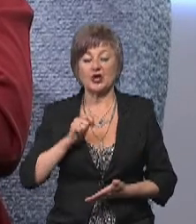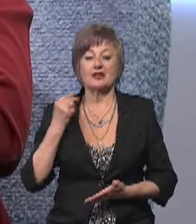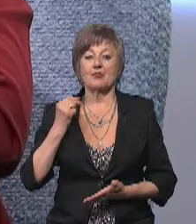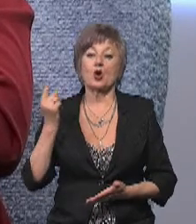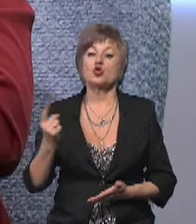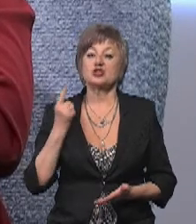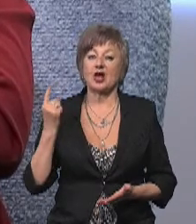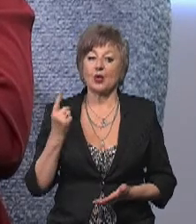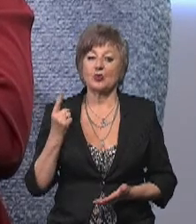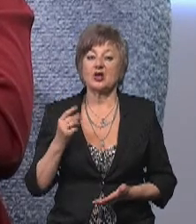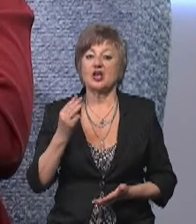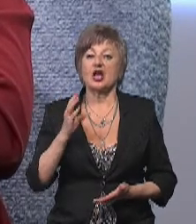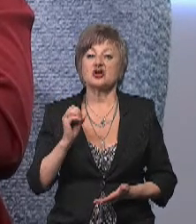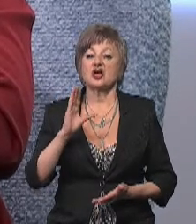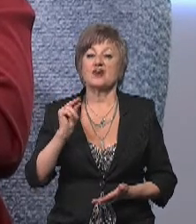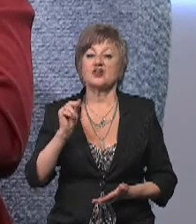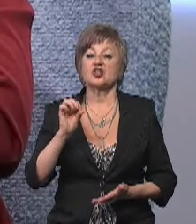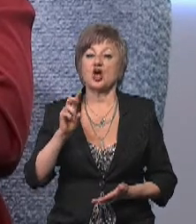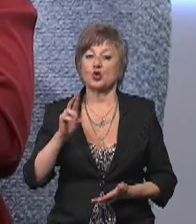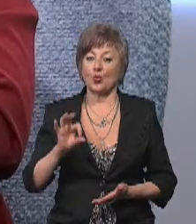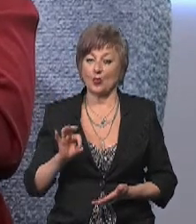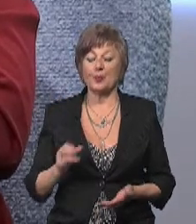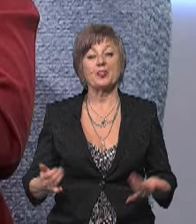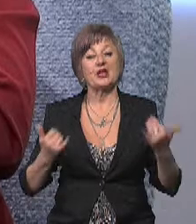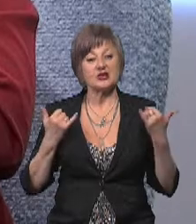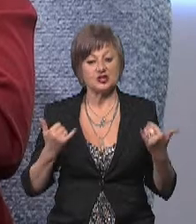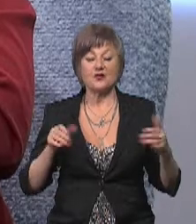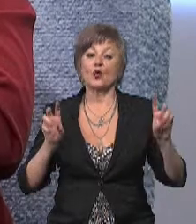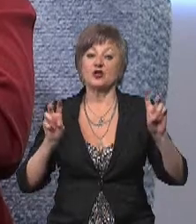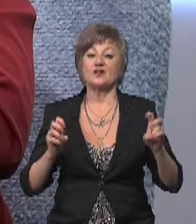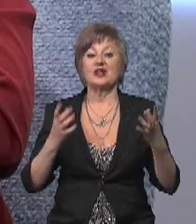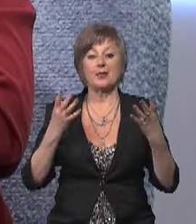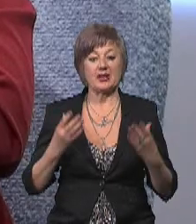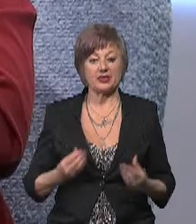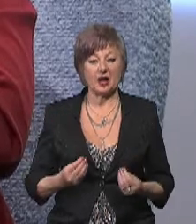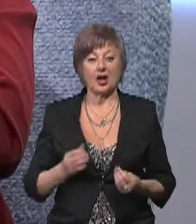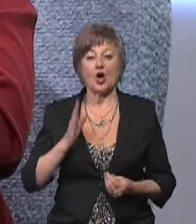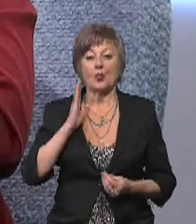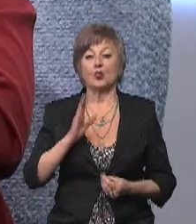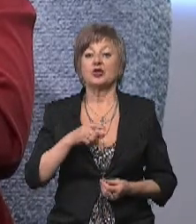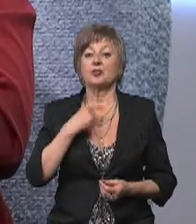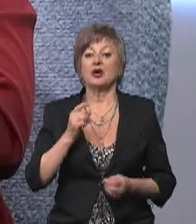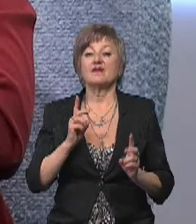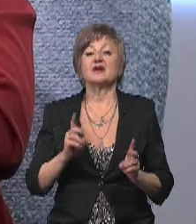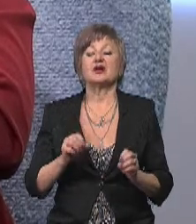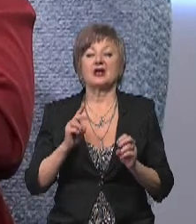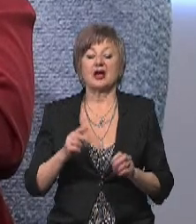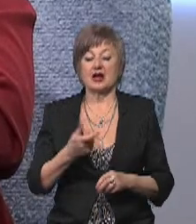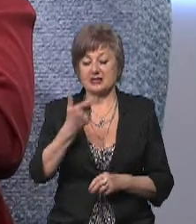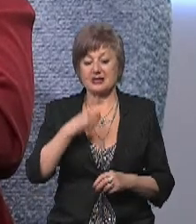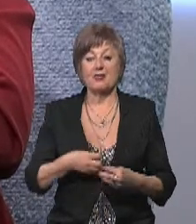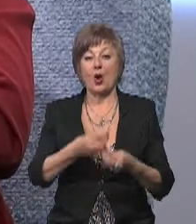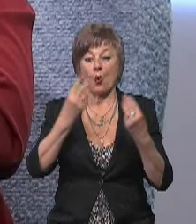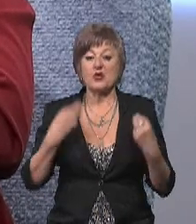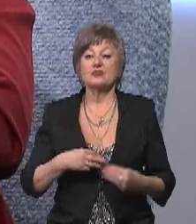Запорізькій області Катерина Шевченко. Тож сьогодні у темі дня говоритимемо, як убезпечити себе